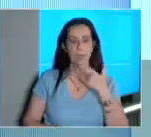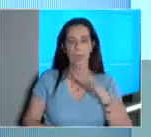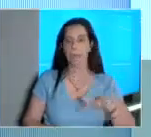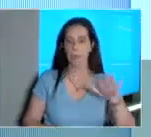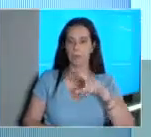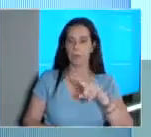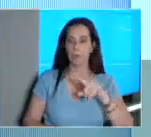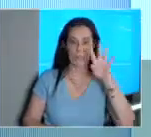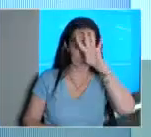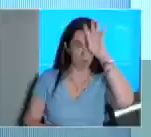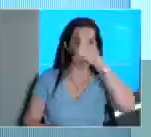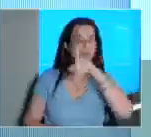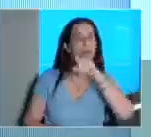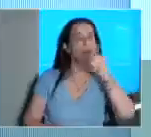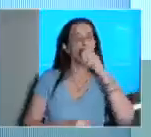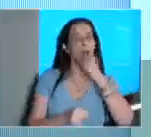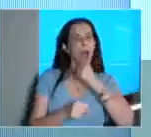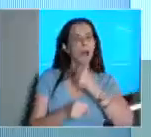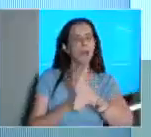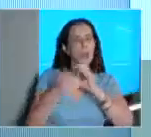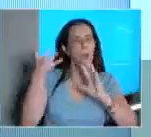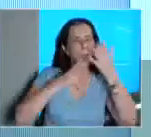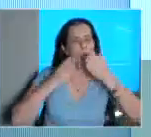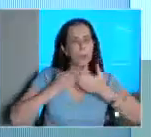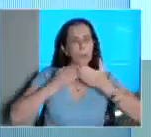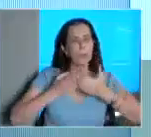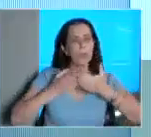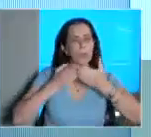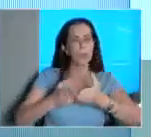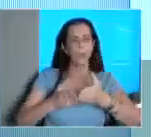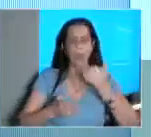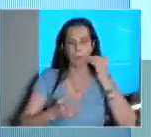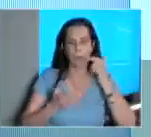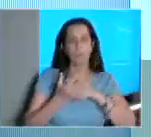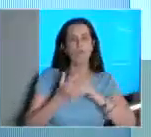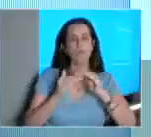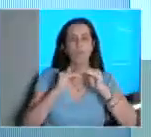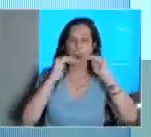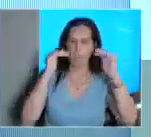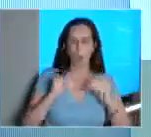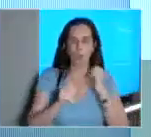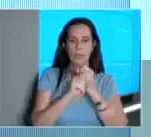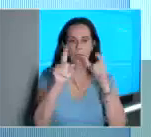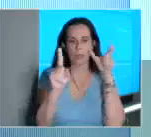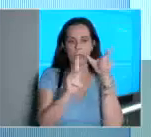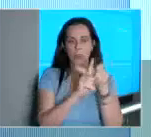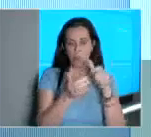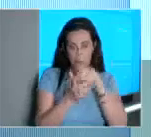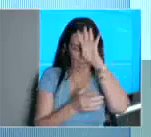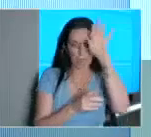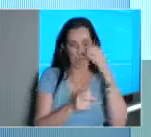ובמערב. איראן תקפה את המחליות כדי לרופף את הסנקציות. זה כנראה המשמעות של התקיפה הזאת של